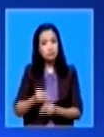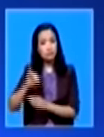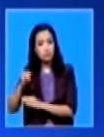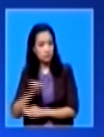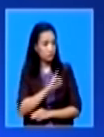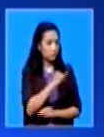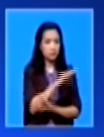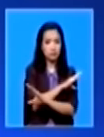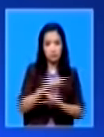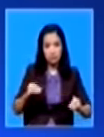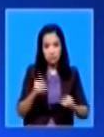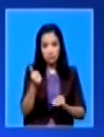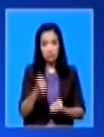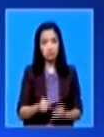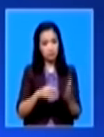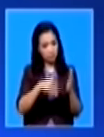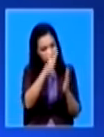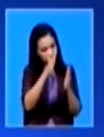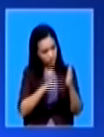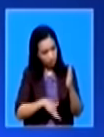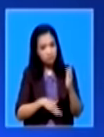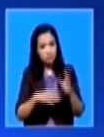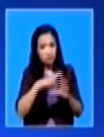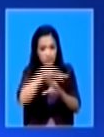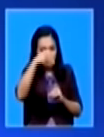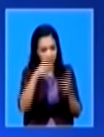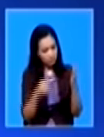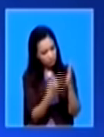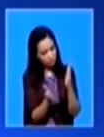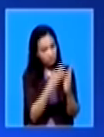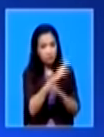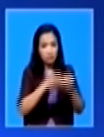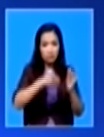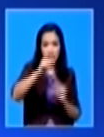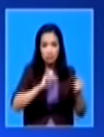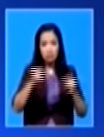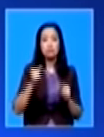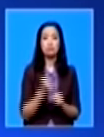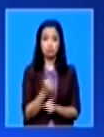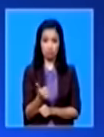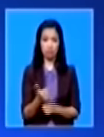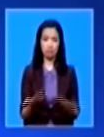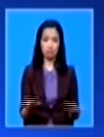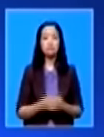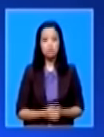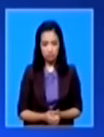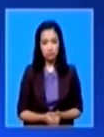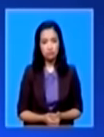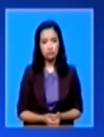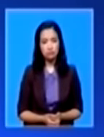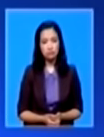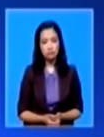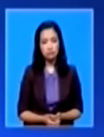ระหว่างจังหวัดได้ไหมภูมิภาคเราภูมิภาคได้ไหมแล้วรวมทั้งหมดเนี่ยว่าอะไรมี4อย่างที่มันต่างกันในวัตถุอย่างเดียว